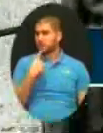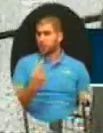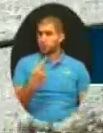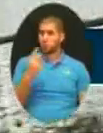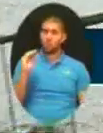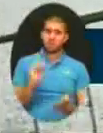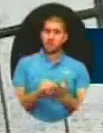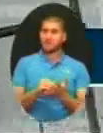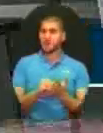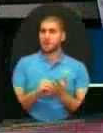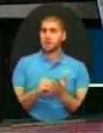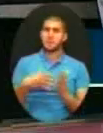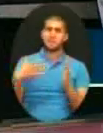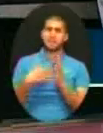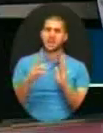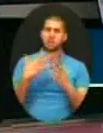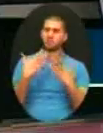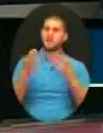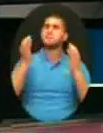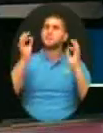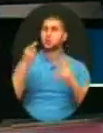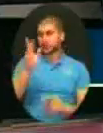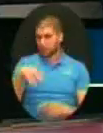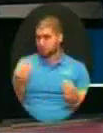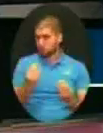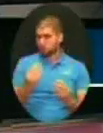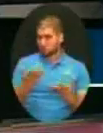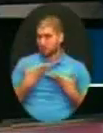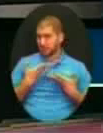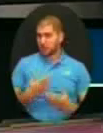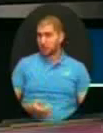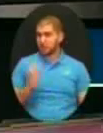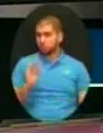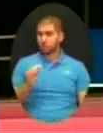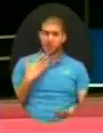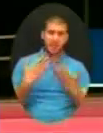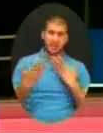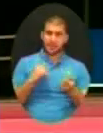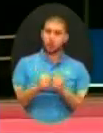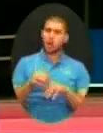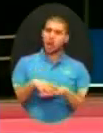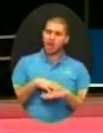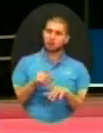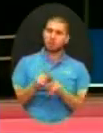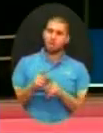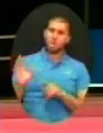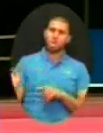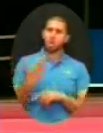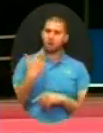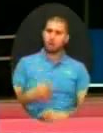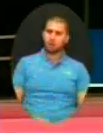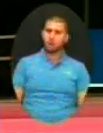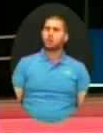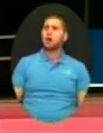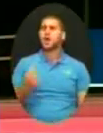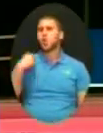נקבע בפגרה ישיבה מיוחדת לזה, זה גם משהו שמתקבל על הדעת, כדי להתכנס, או שתרגישו שהם עורכים אותך. אני חושב שהכל